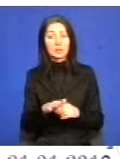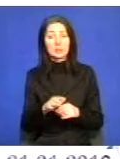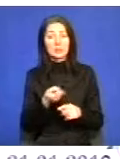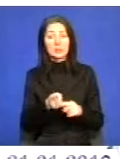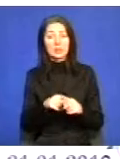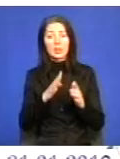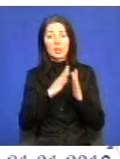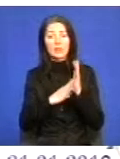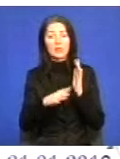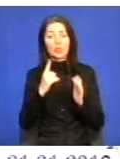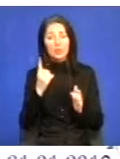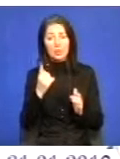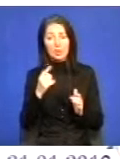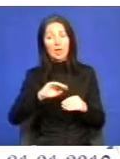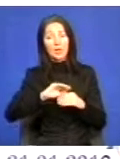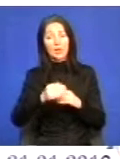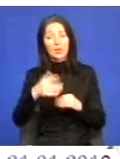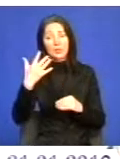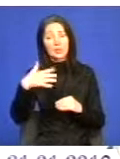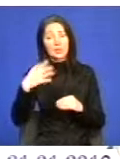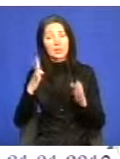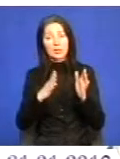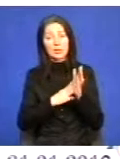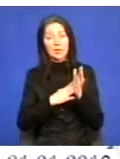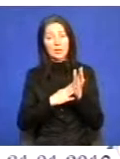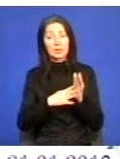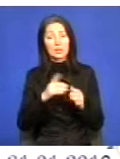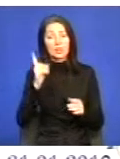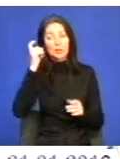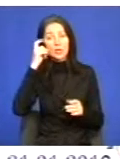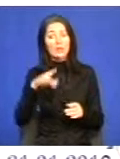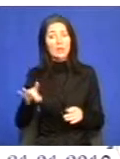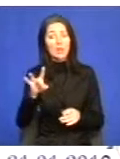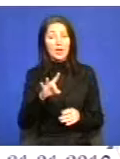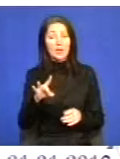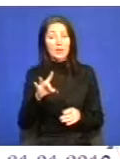це 91 при пороговому 59. Чортківський район